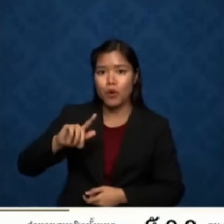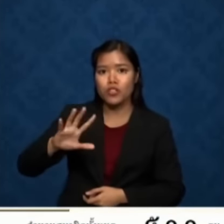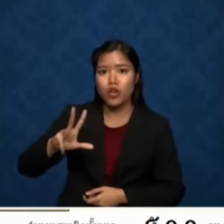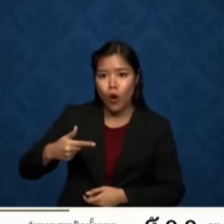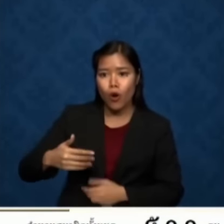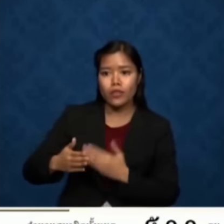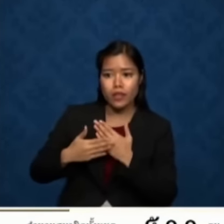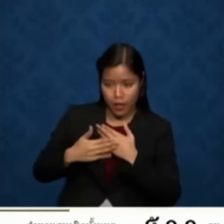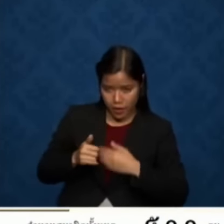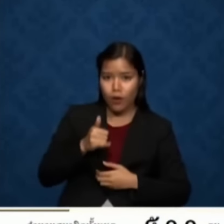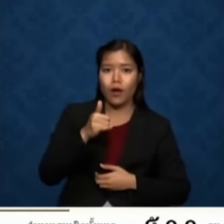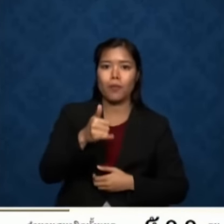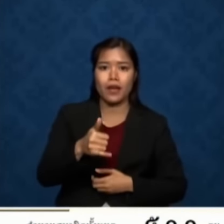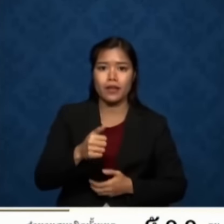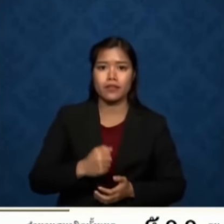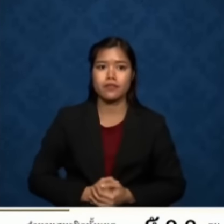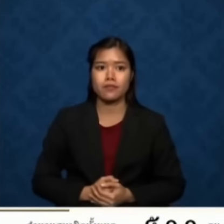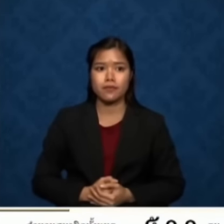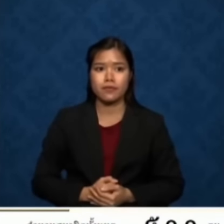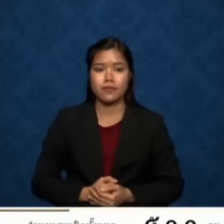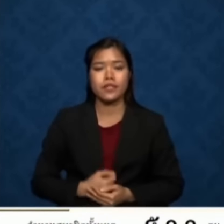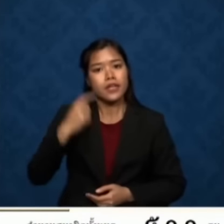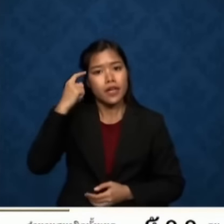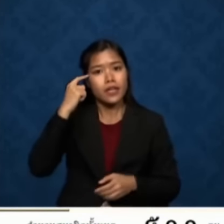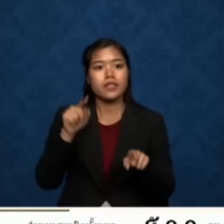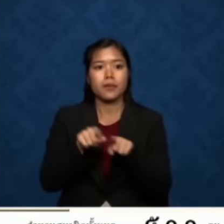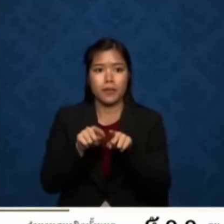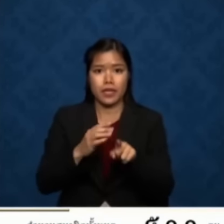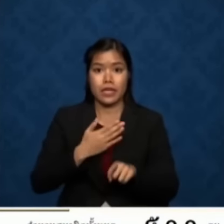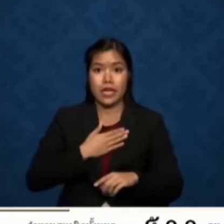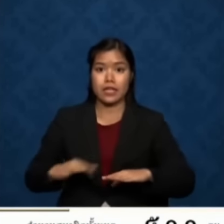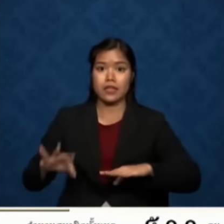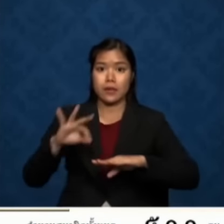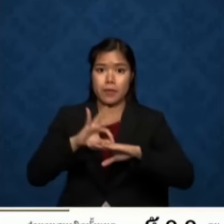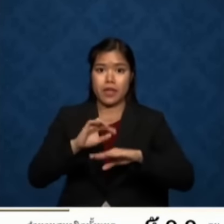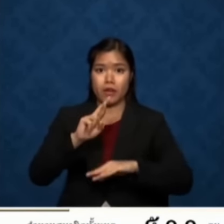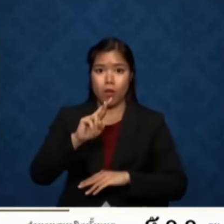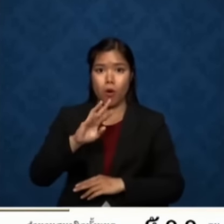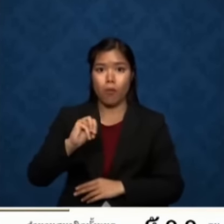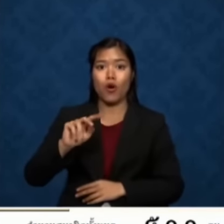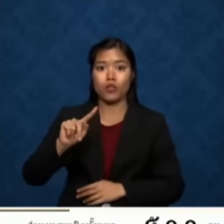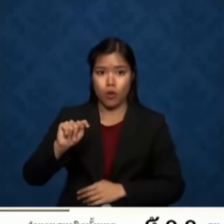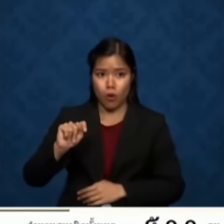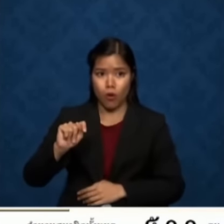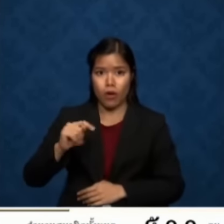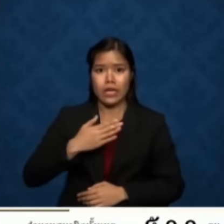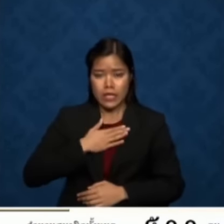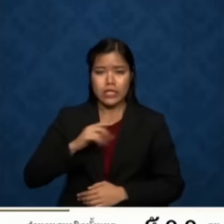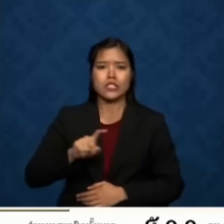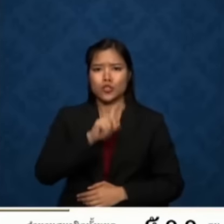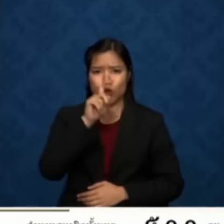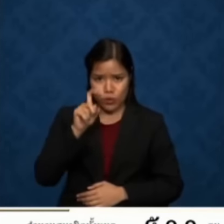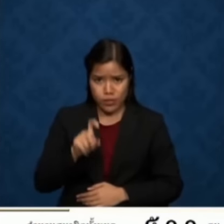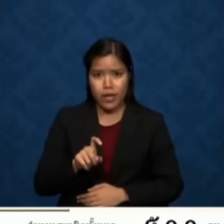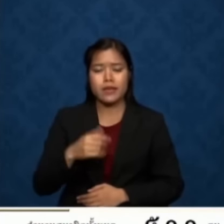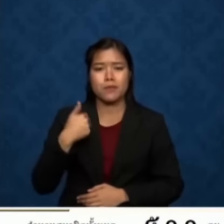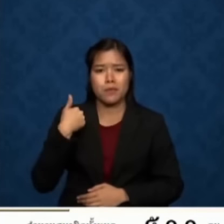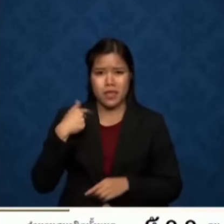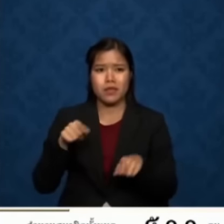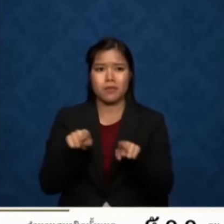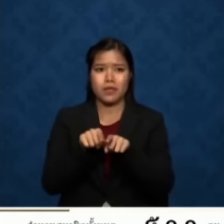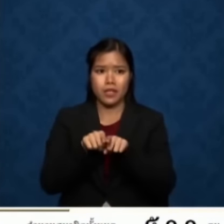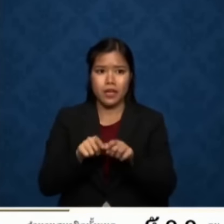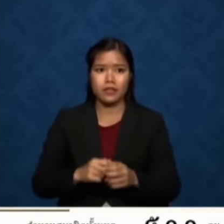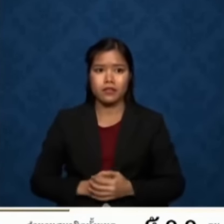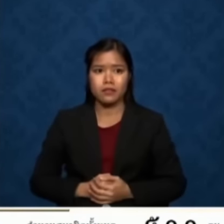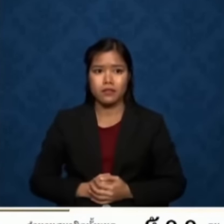ดเหมือนทุกท่านว่าผมมาเป็นรัฐมนตรีผมก็สงสัยมาถึงยังไม่ได้น